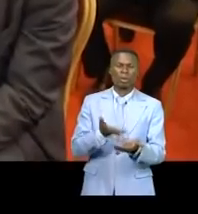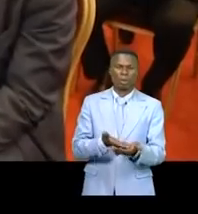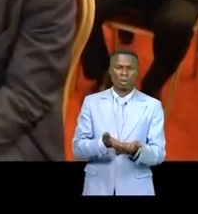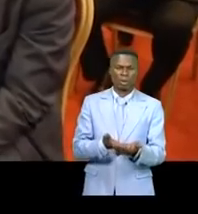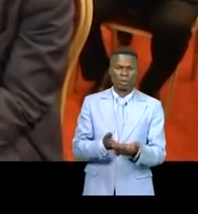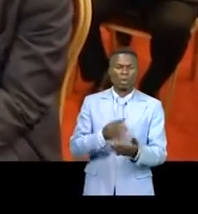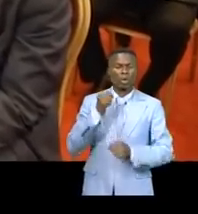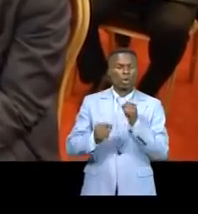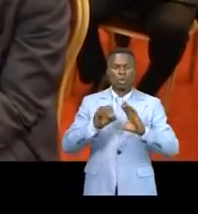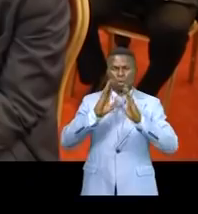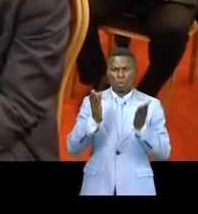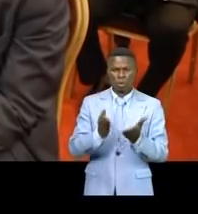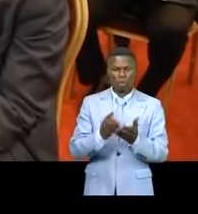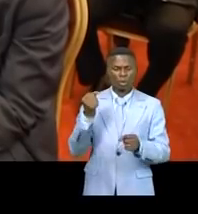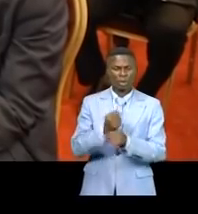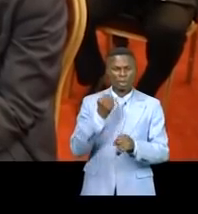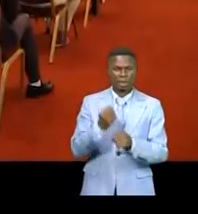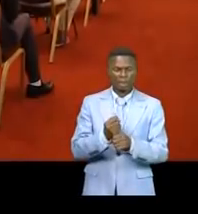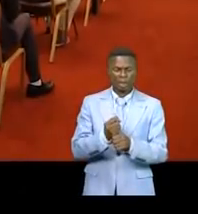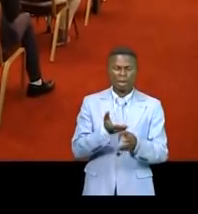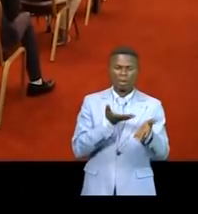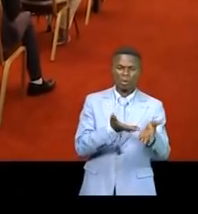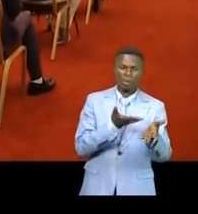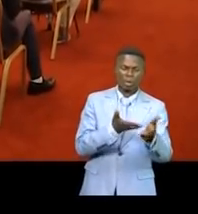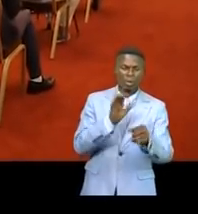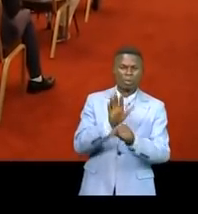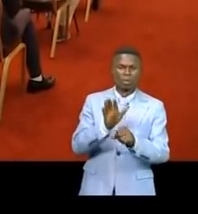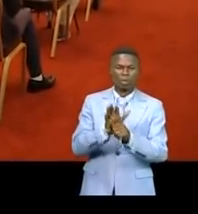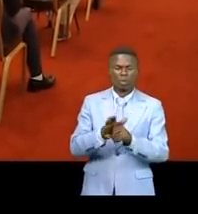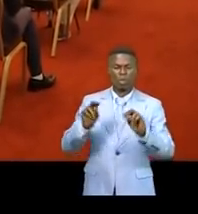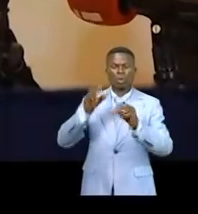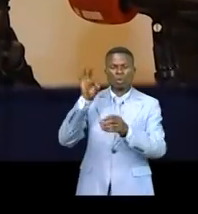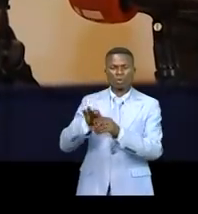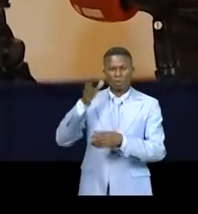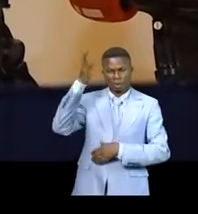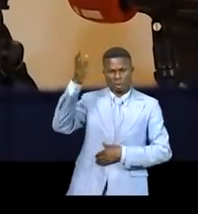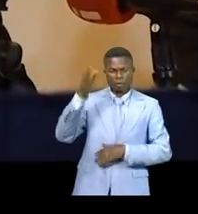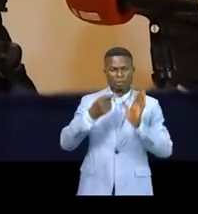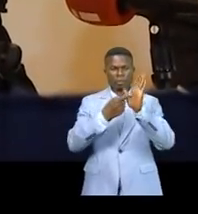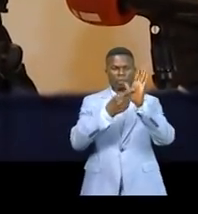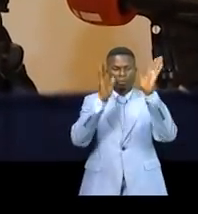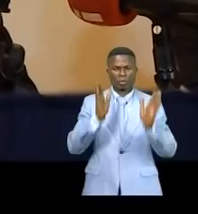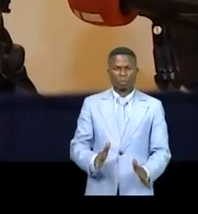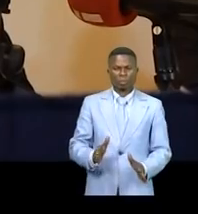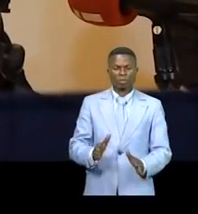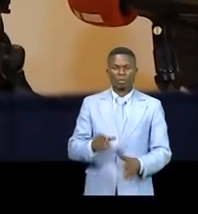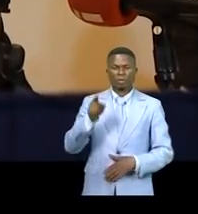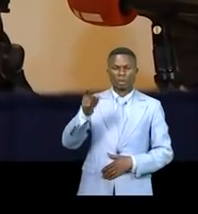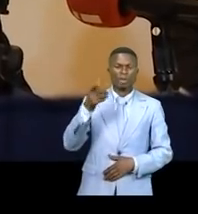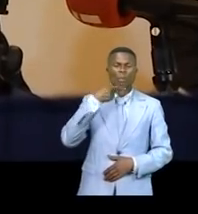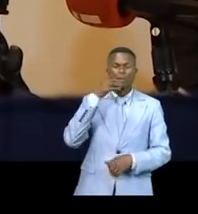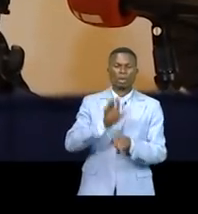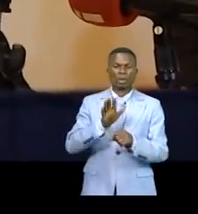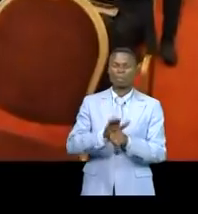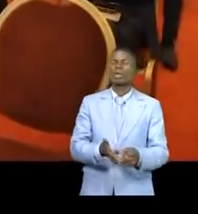des fonds destinés aux opérations conduisant aux différents scrutins. Le représentant légal d'Odo Kamba a martelé sur